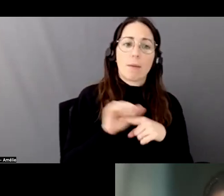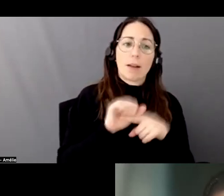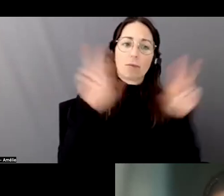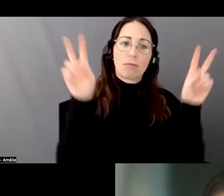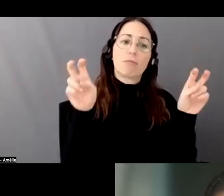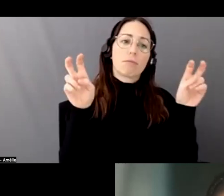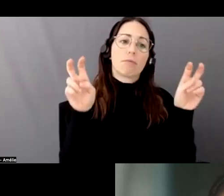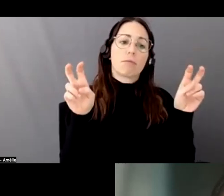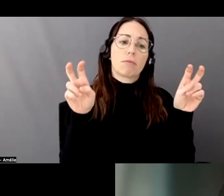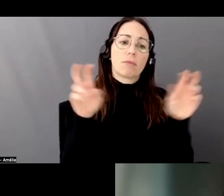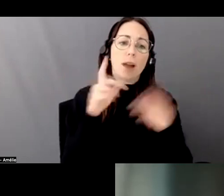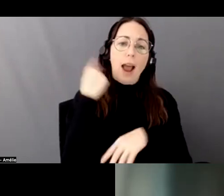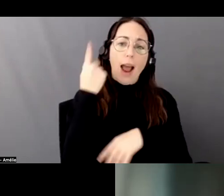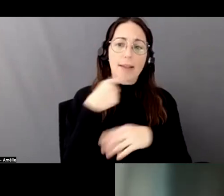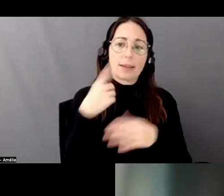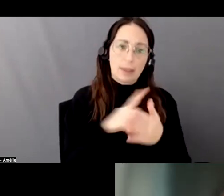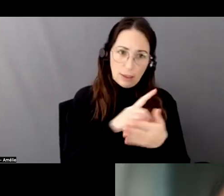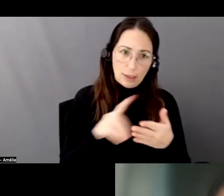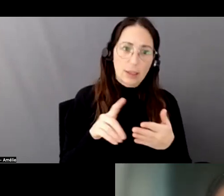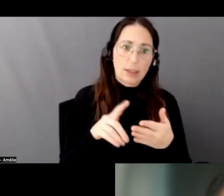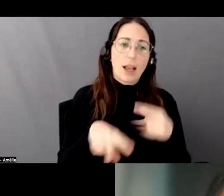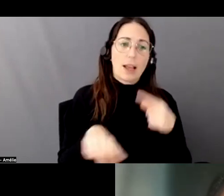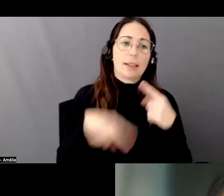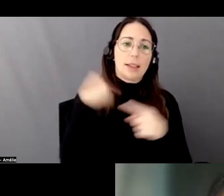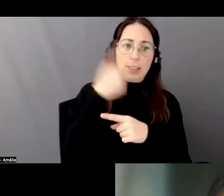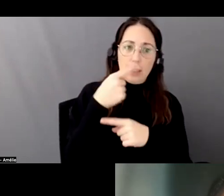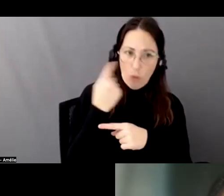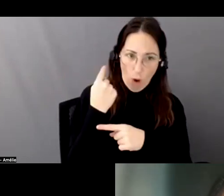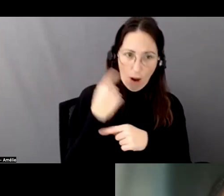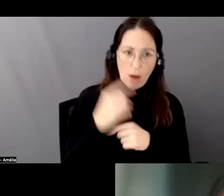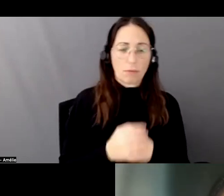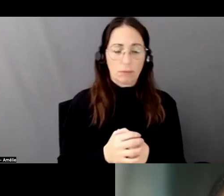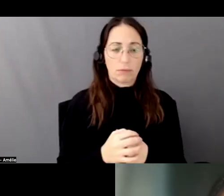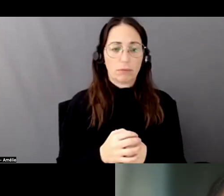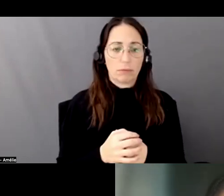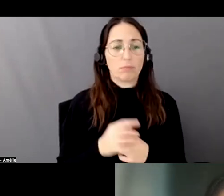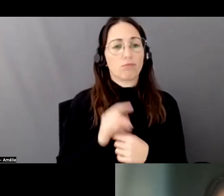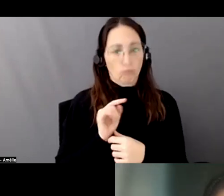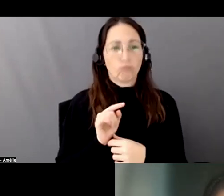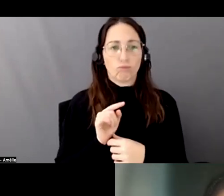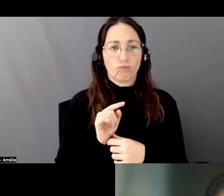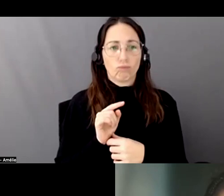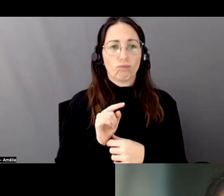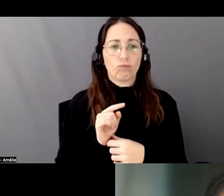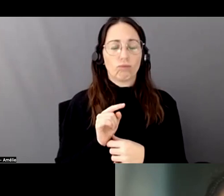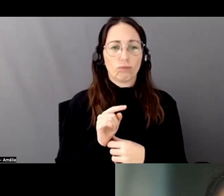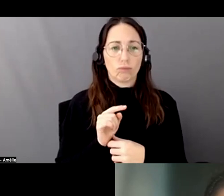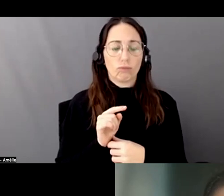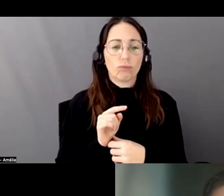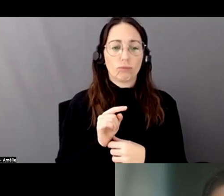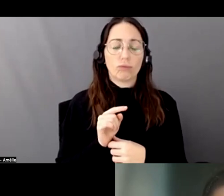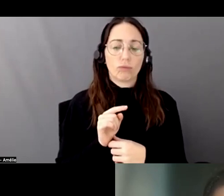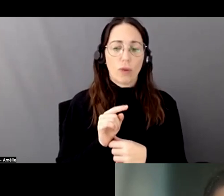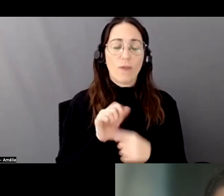sur le racisme anti-noir. Et oui, c'est pour ce genre